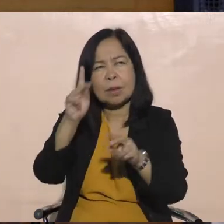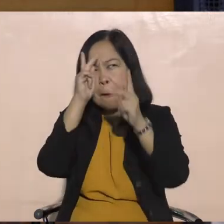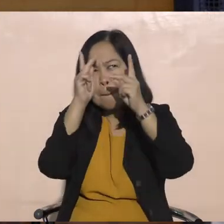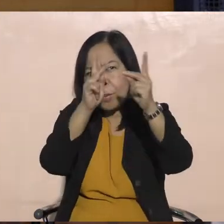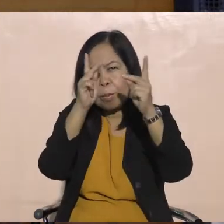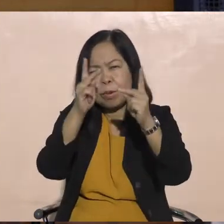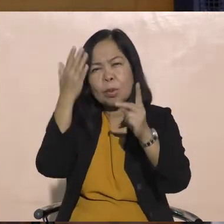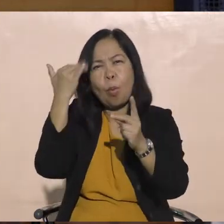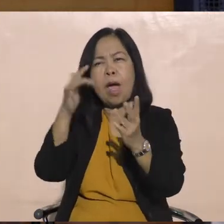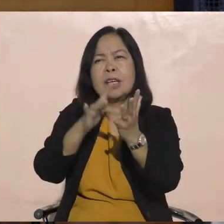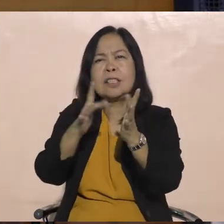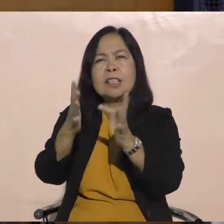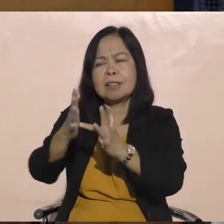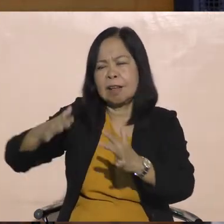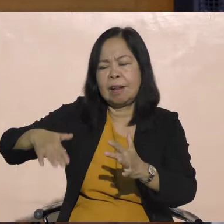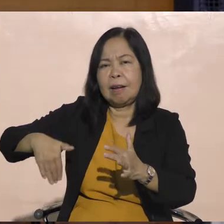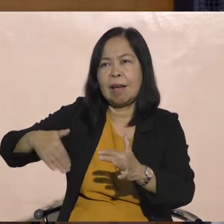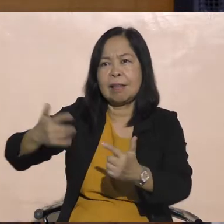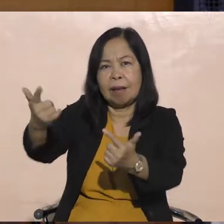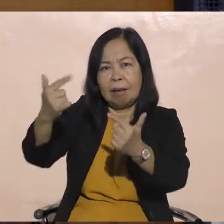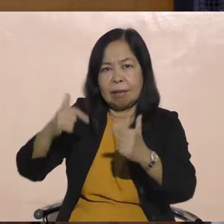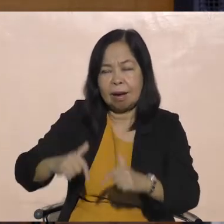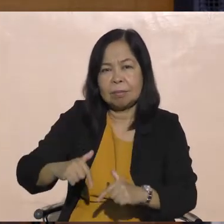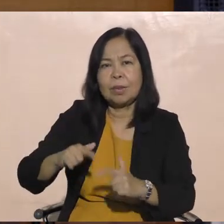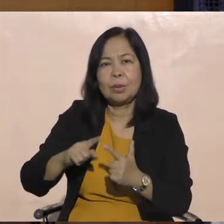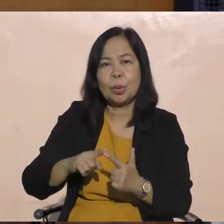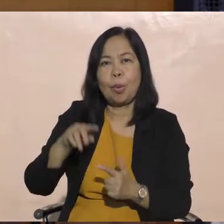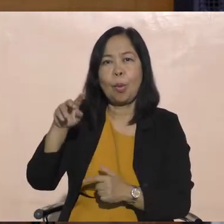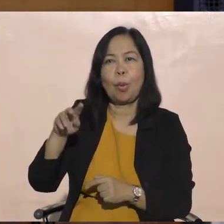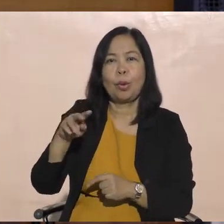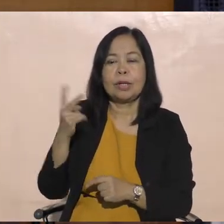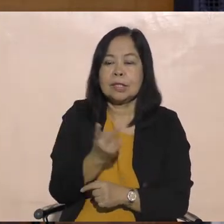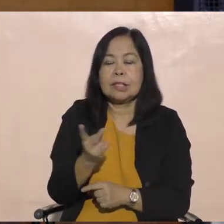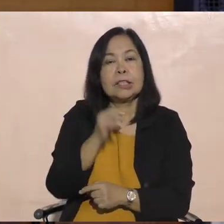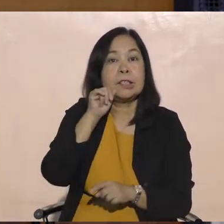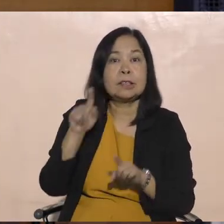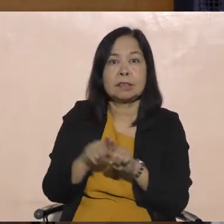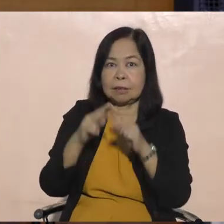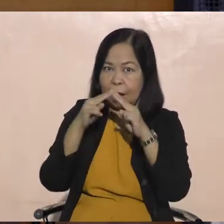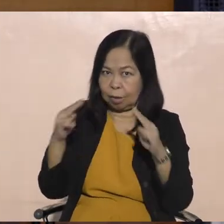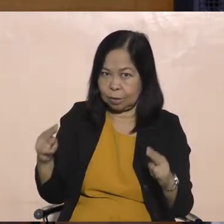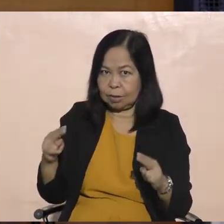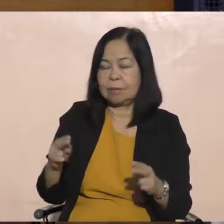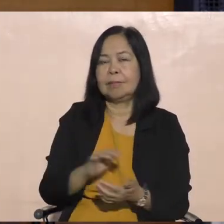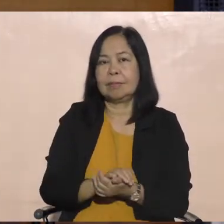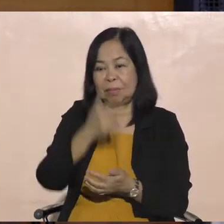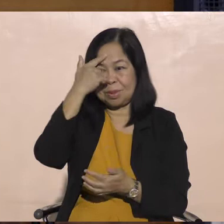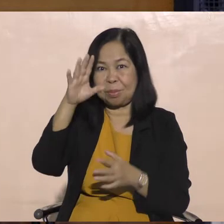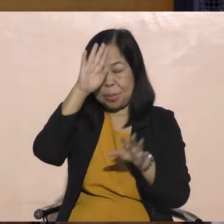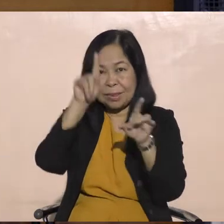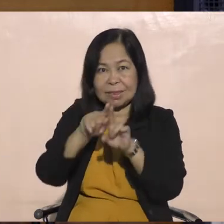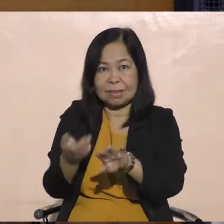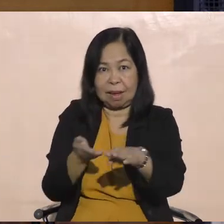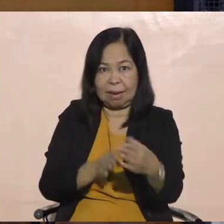purpose sa Ginoo? We need to always look on the purposes of God on His delays. Number